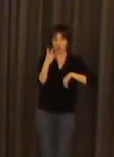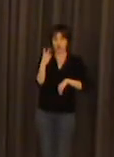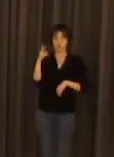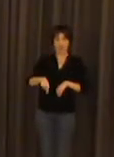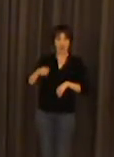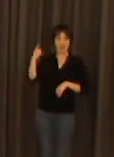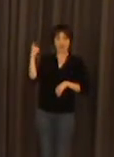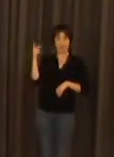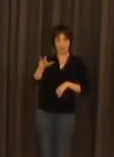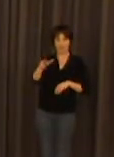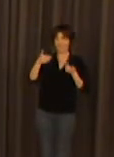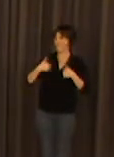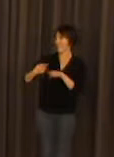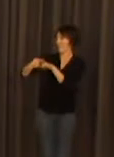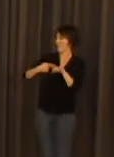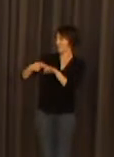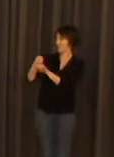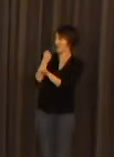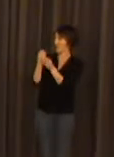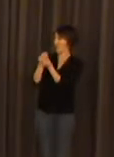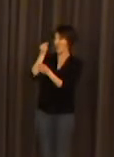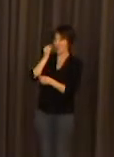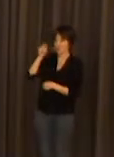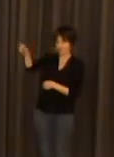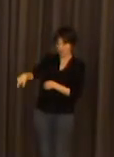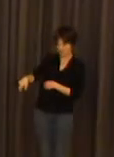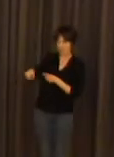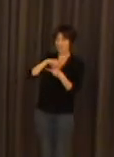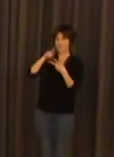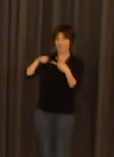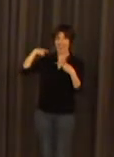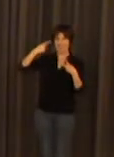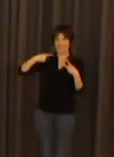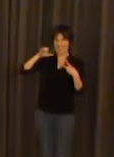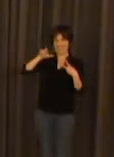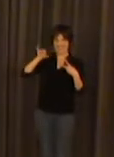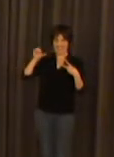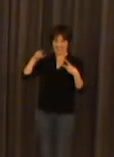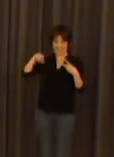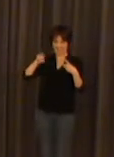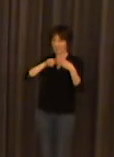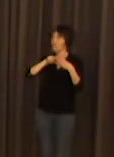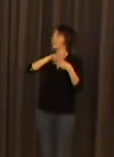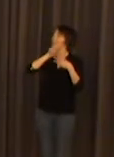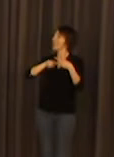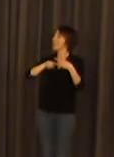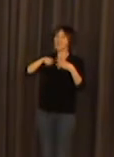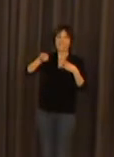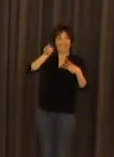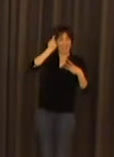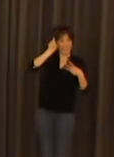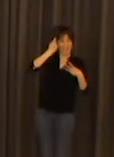l'orgull de poder compartir aquesta feina amb la Gemma Barberà, l'Elisenda Bernal, la Delfina Liaga, en